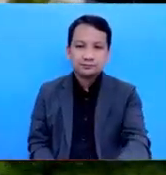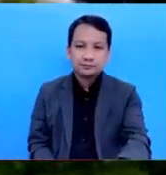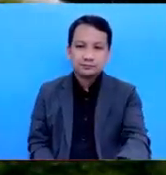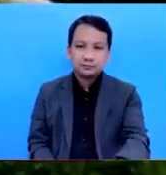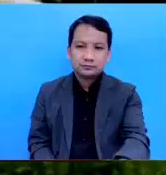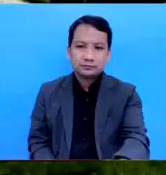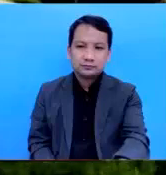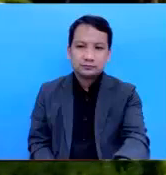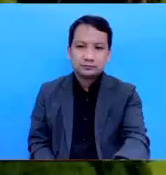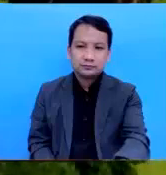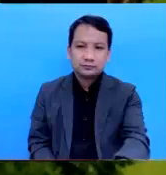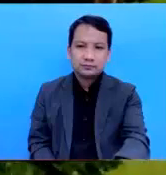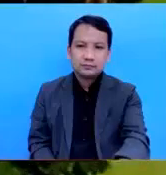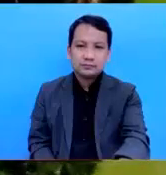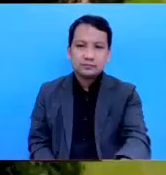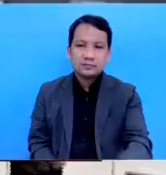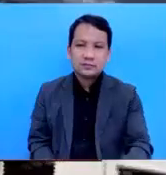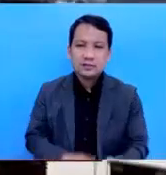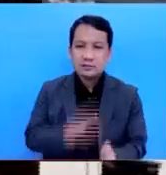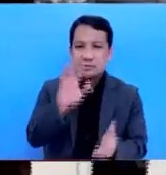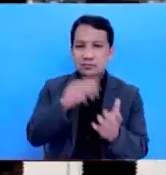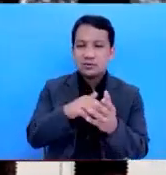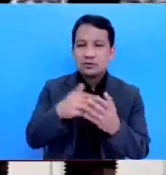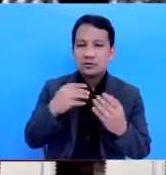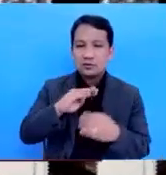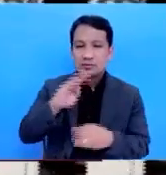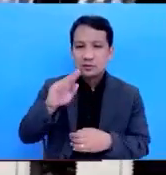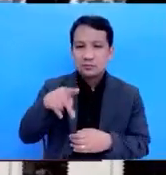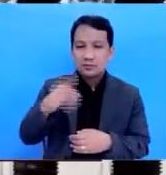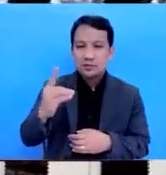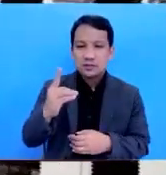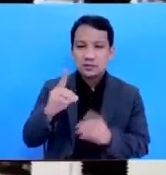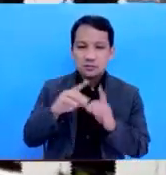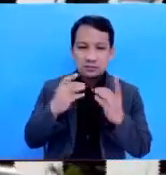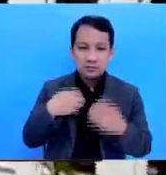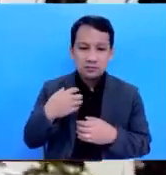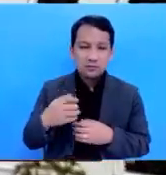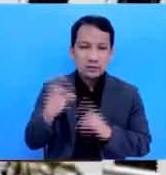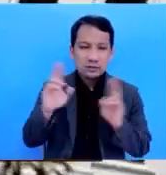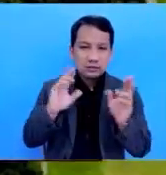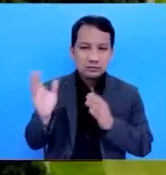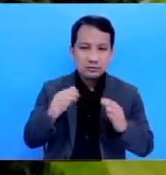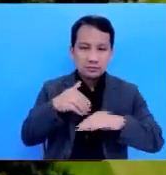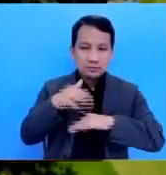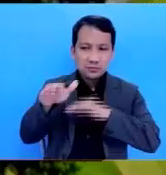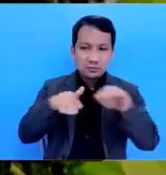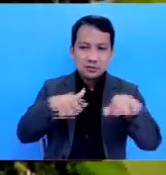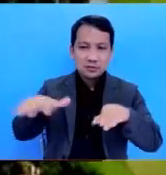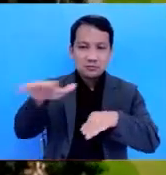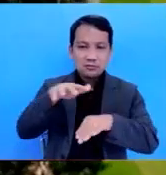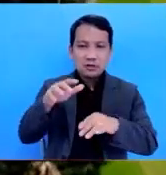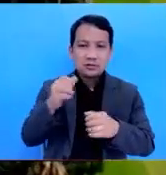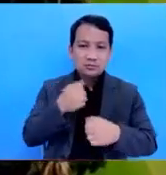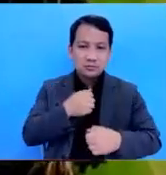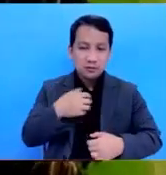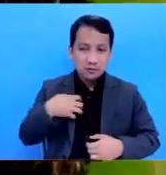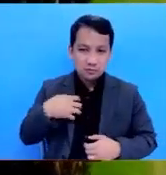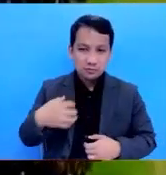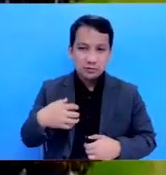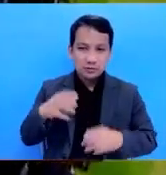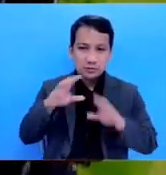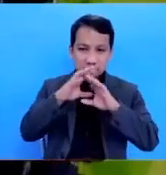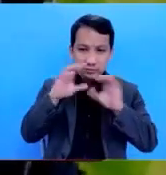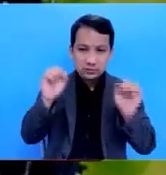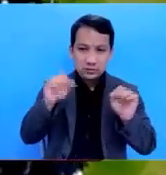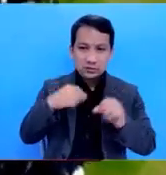Hindi bababa sa 5,000 tauhan ng Manila Police District ang nakahandang i-deploy sa inaugurasyon ni President-elect Bongbong Marcos sa